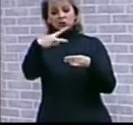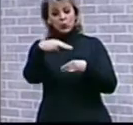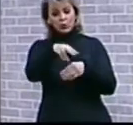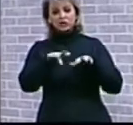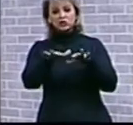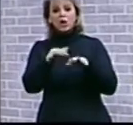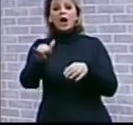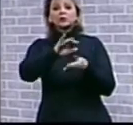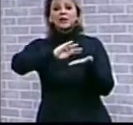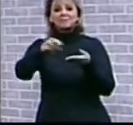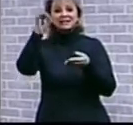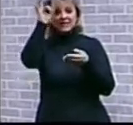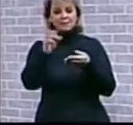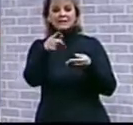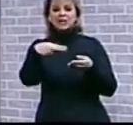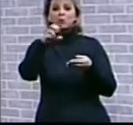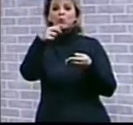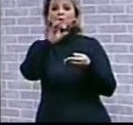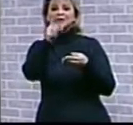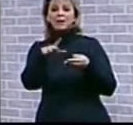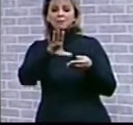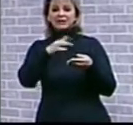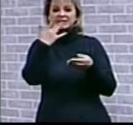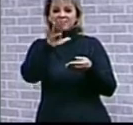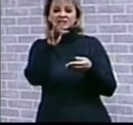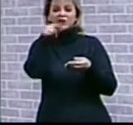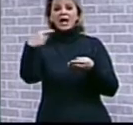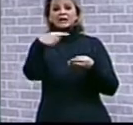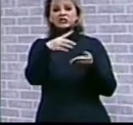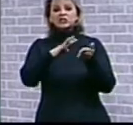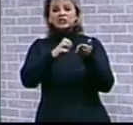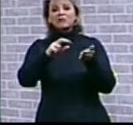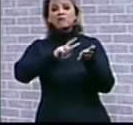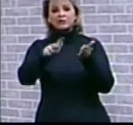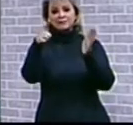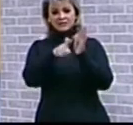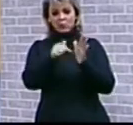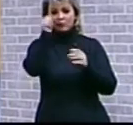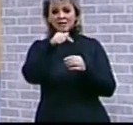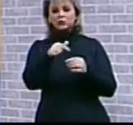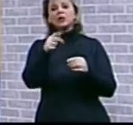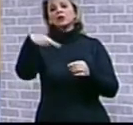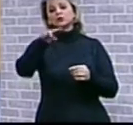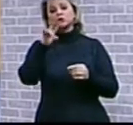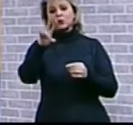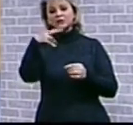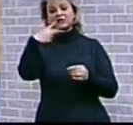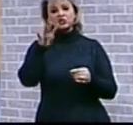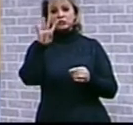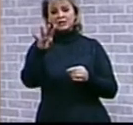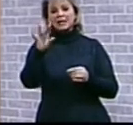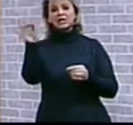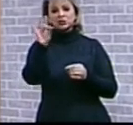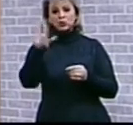Ну и куда же без немецкого журнала «Бурда», вышедшего на советский рынок в 1987-м. Евгения Слинкина, Юрий Санкин,